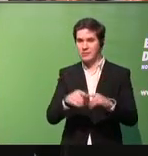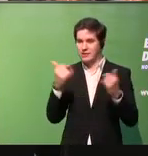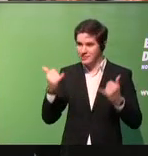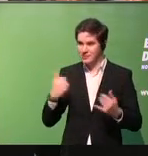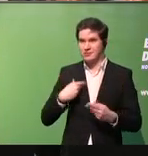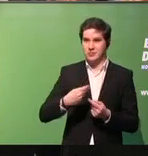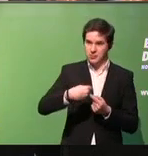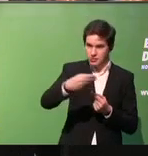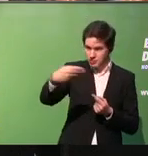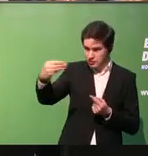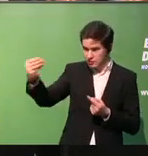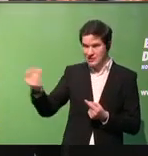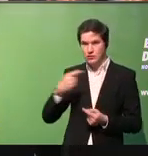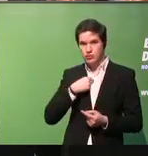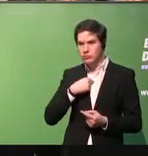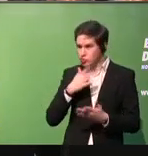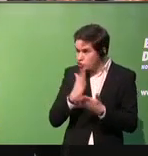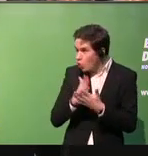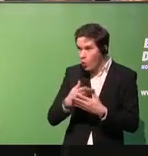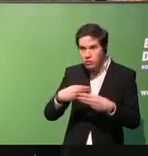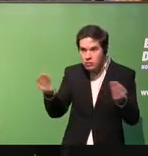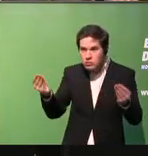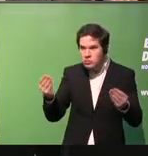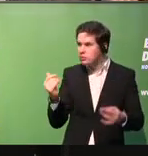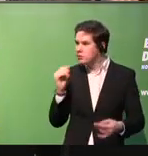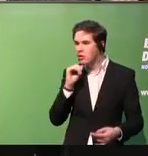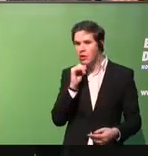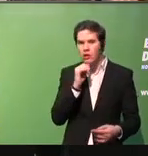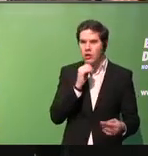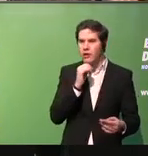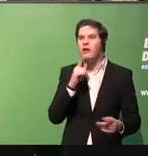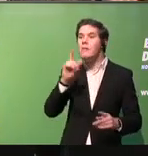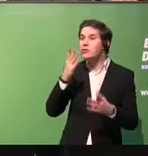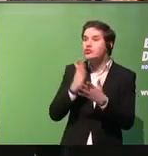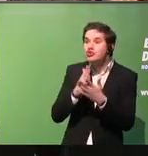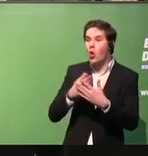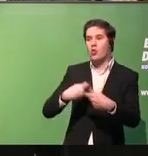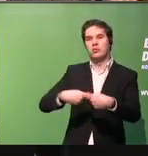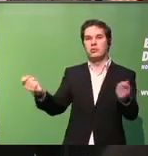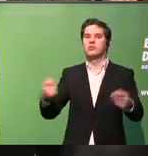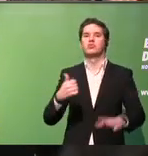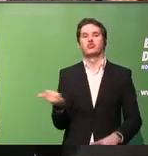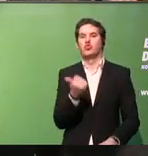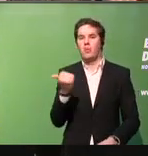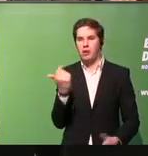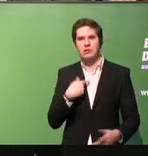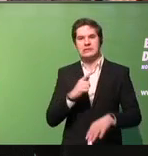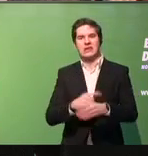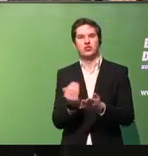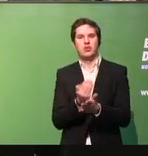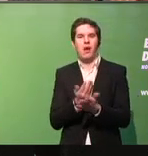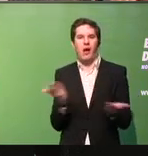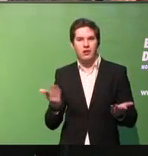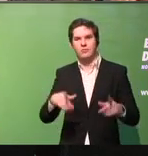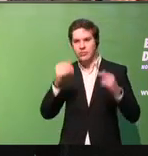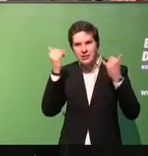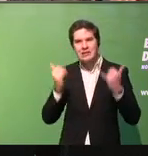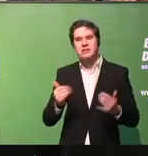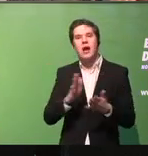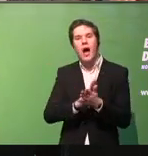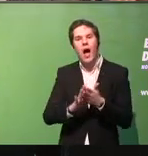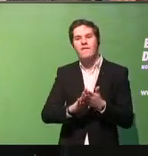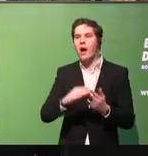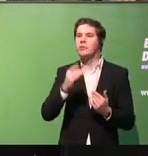verteilt ist, ist schon verteilt. Der Stimmzettel ist verteilt, das ist super. Das heißt, wir können jetzt Folgendes machen.